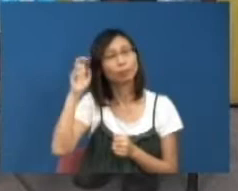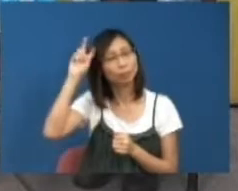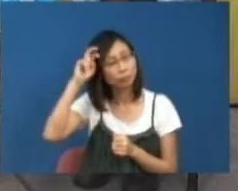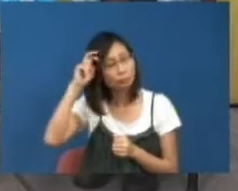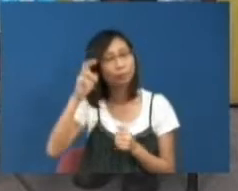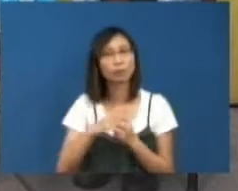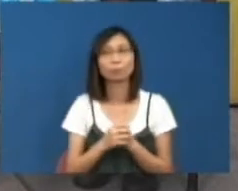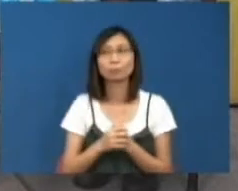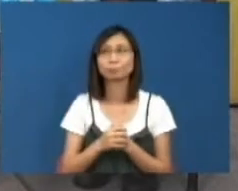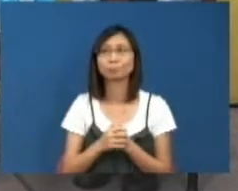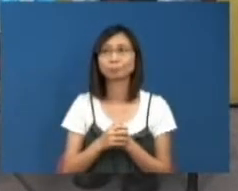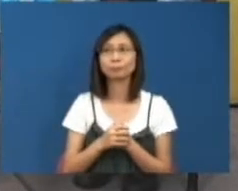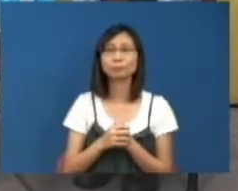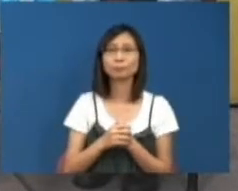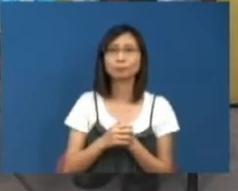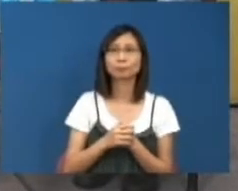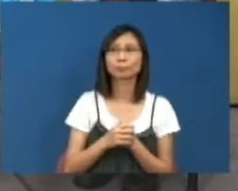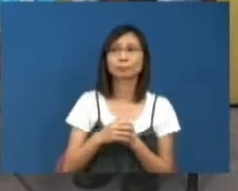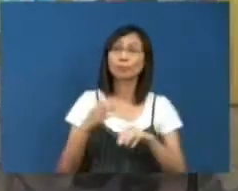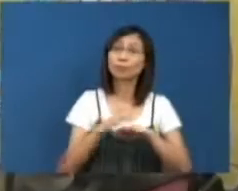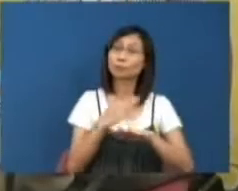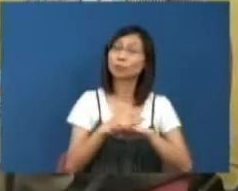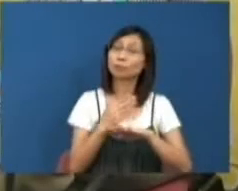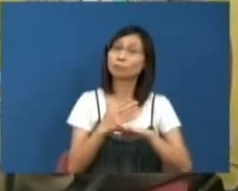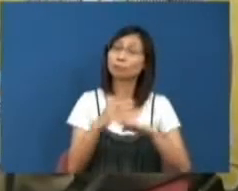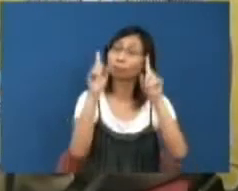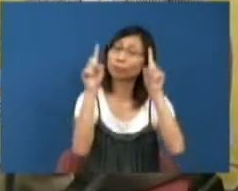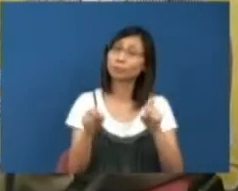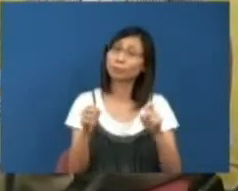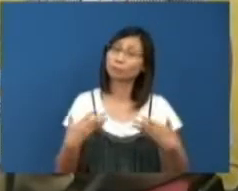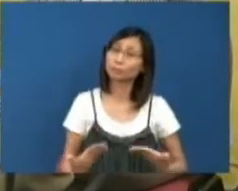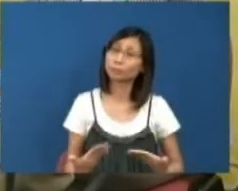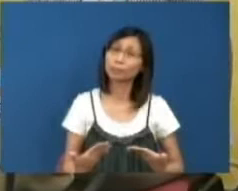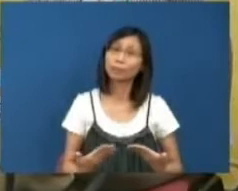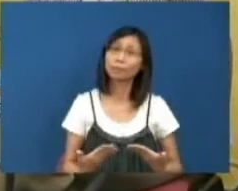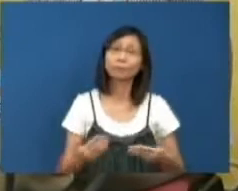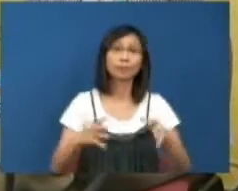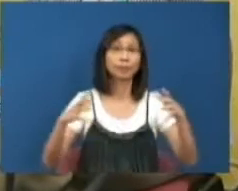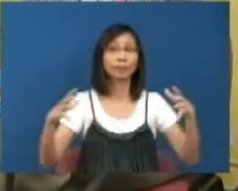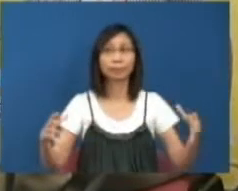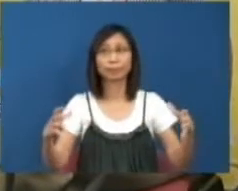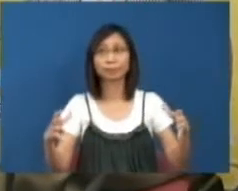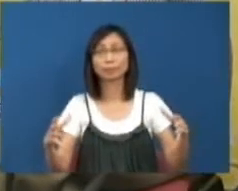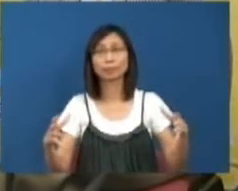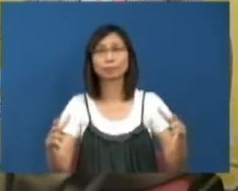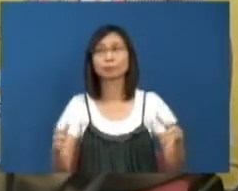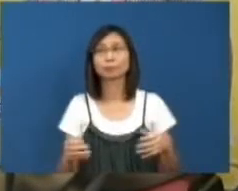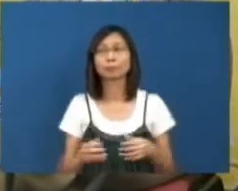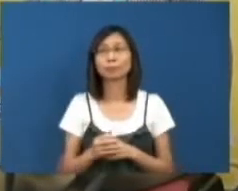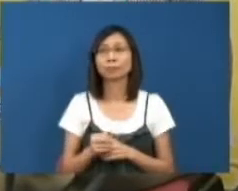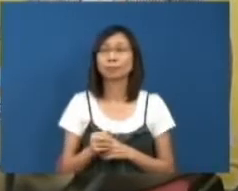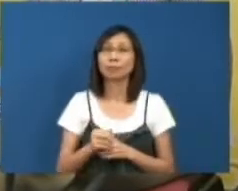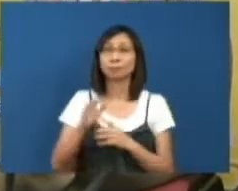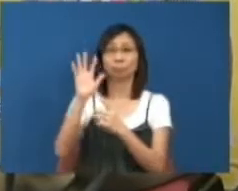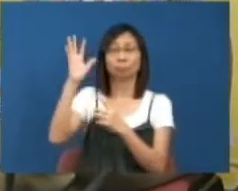啊嗱，咁啊講翻剛才嗰個問題啦，就嗰個而家嗰啲大型嘅，所謂升力式嘅